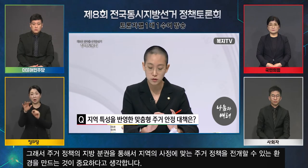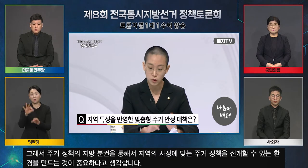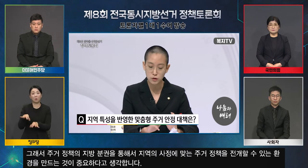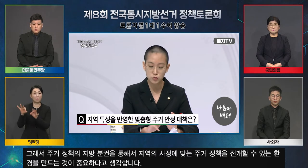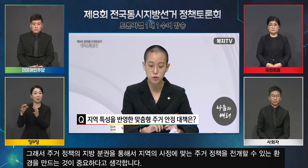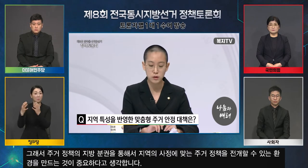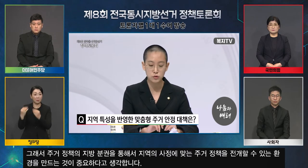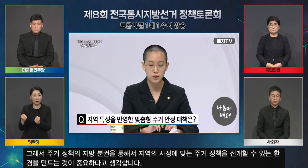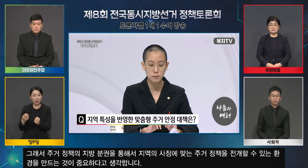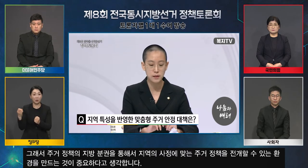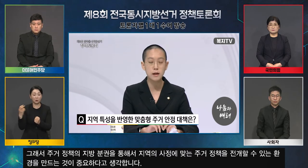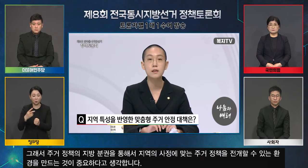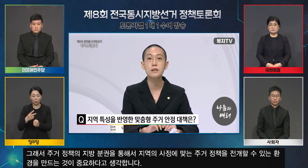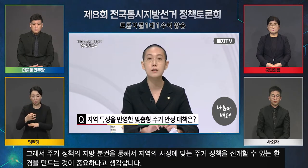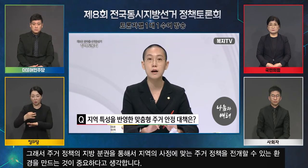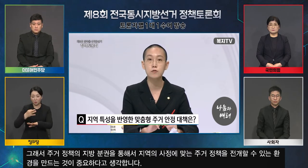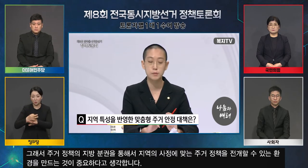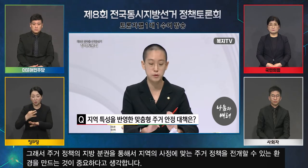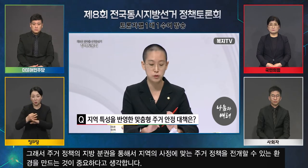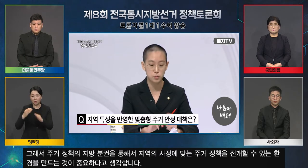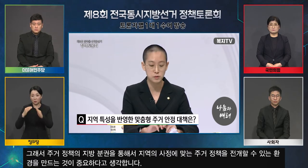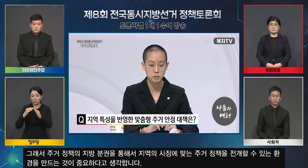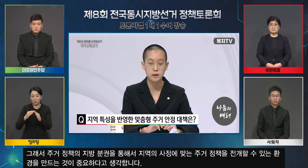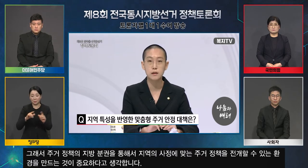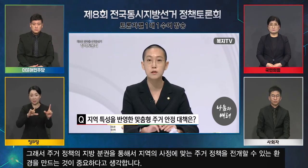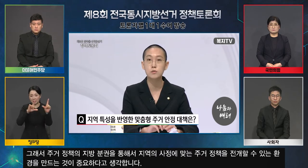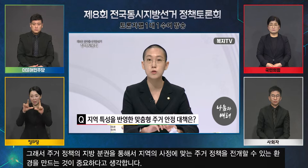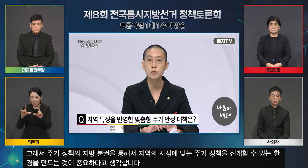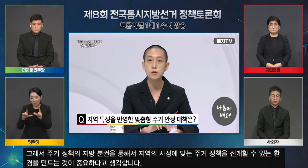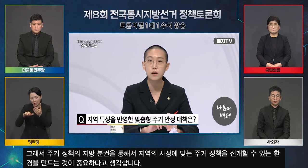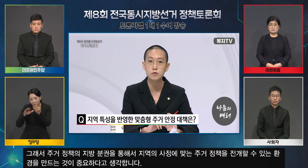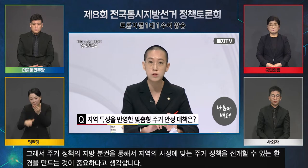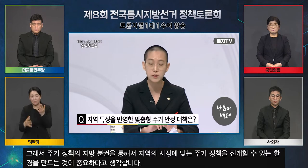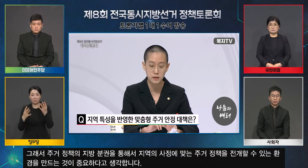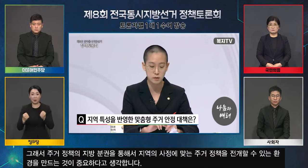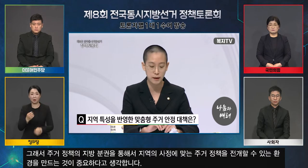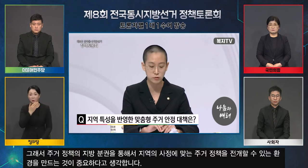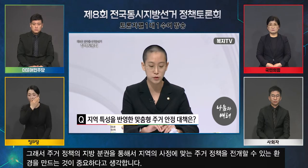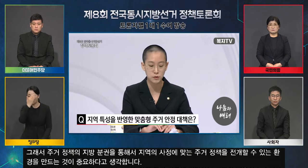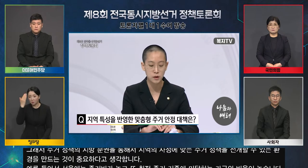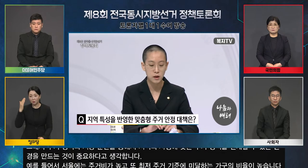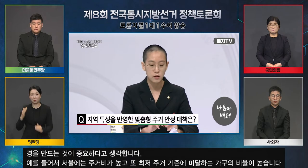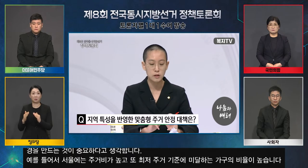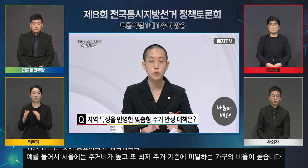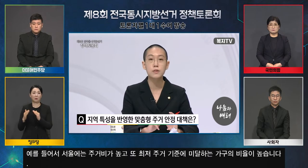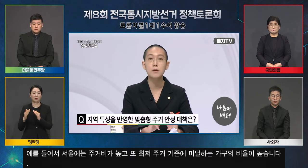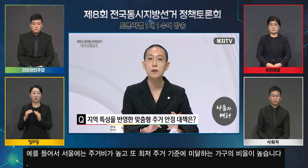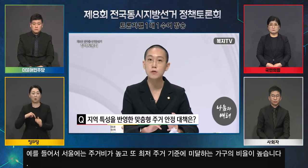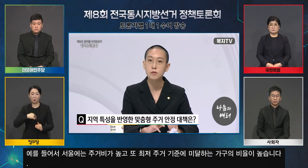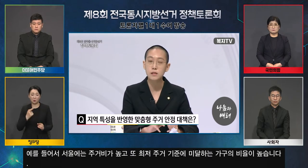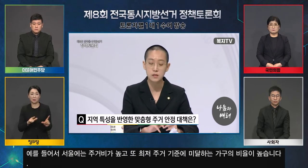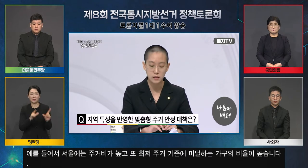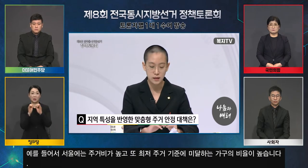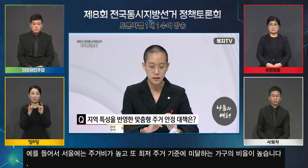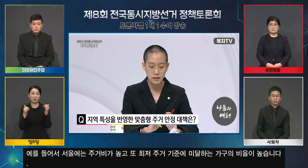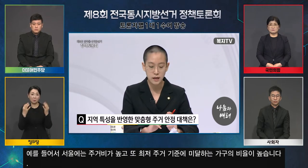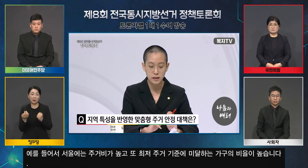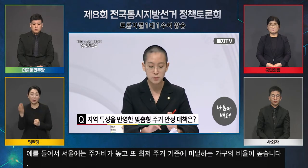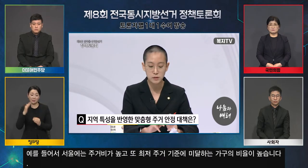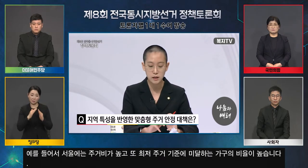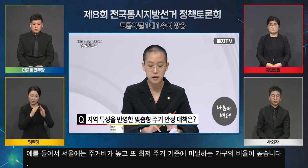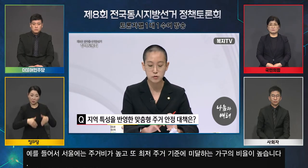최저주거기준에 미달하는 가구의 비율이 높습니다. 그리고 청년 가구가 굉장히 많고요. 그런데 전남의 경우에는